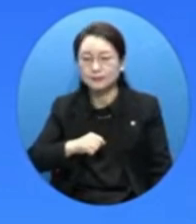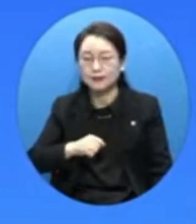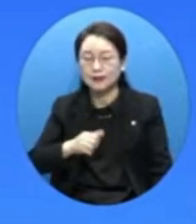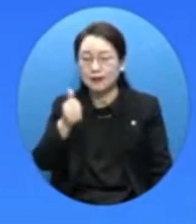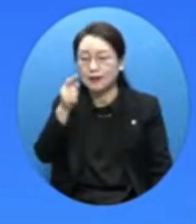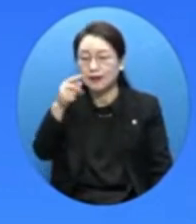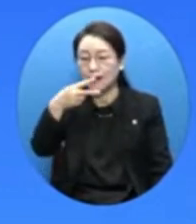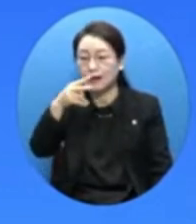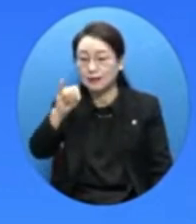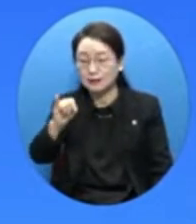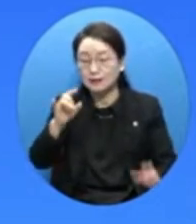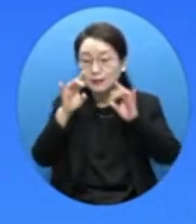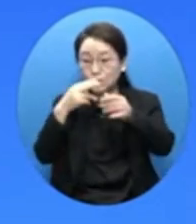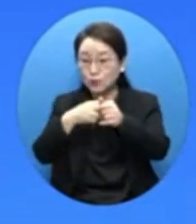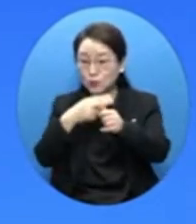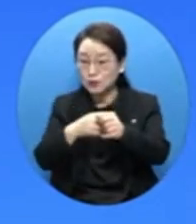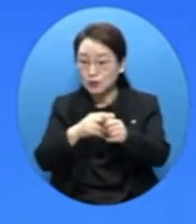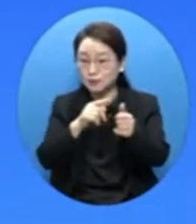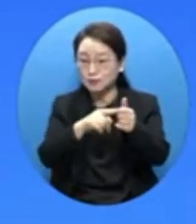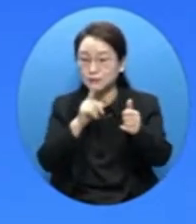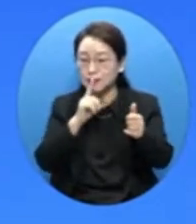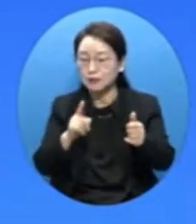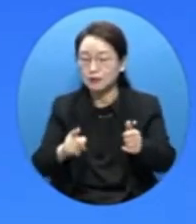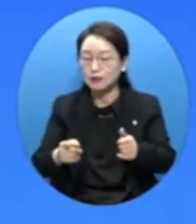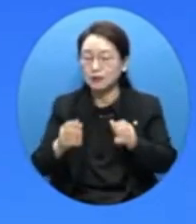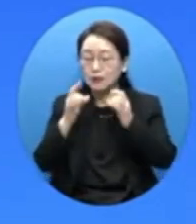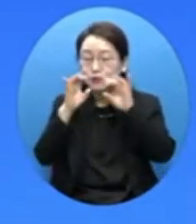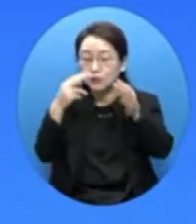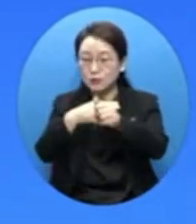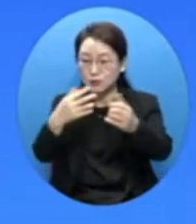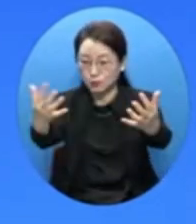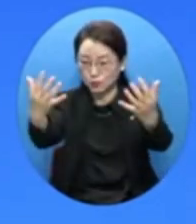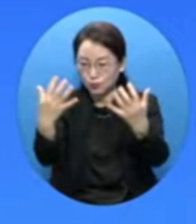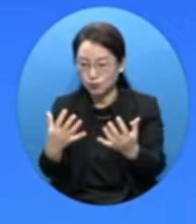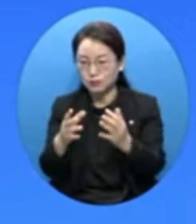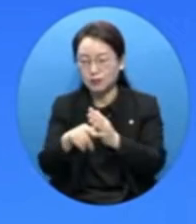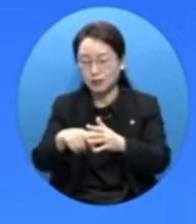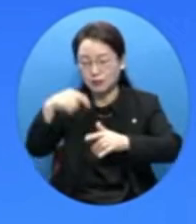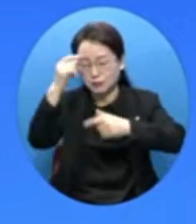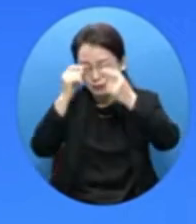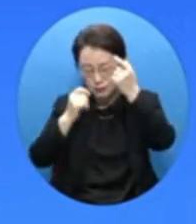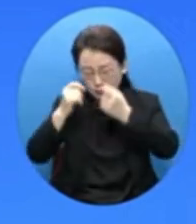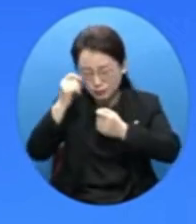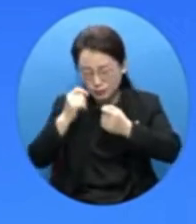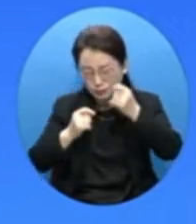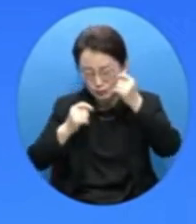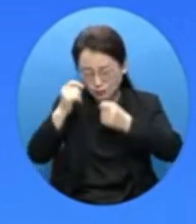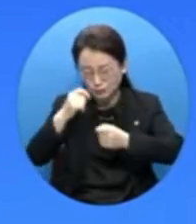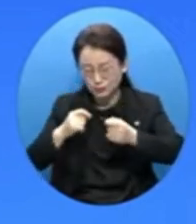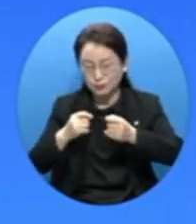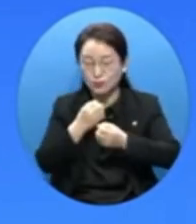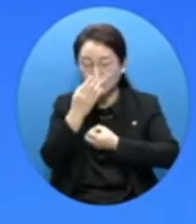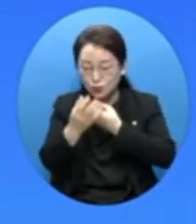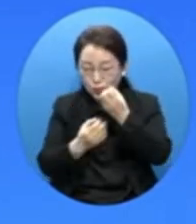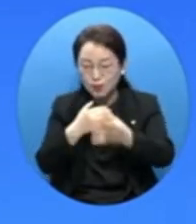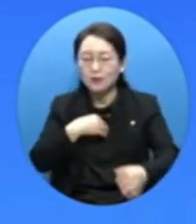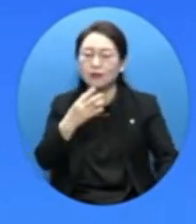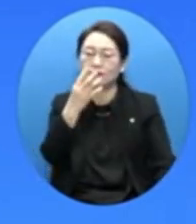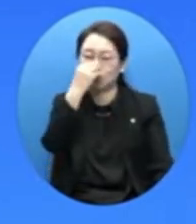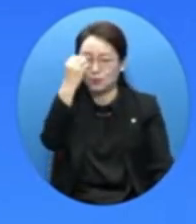선교사가 선교사님들 앞에 눈물을 흘리며 내가 이 어떤 교만으로